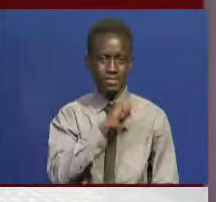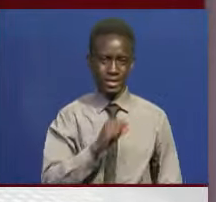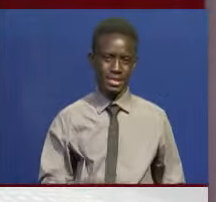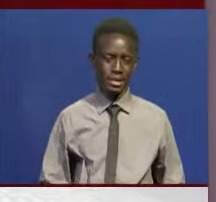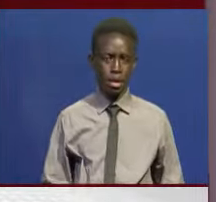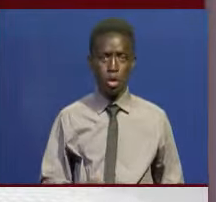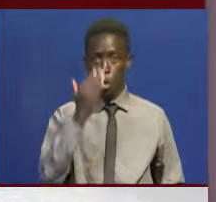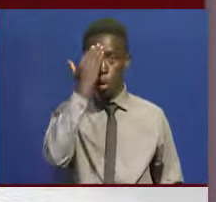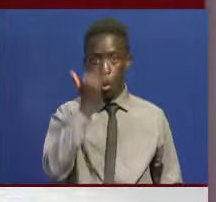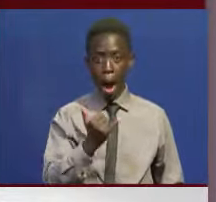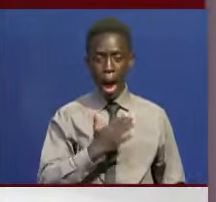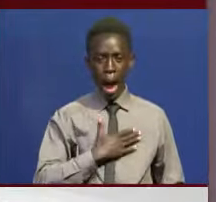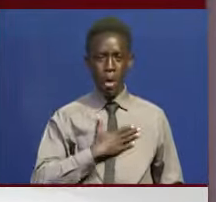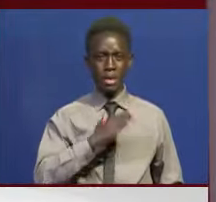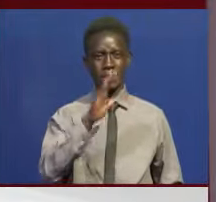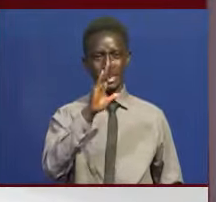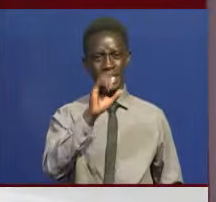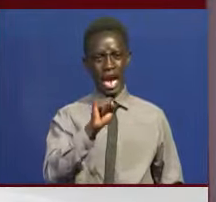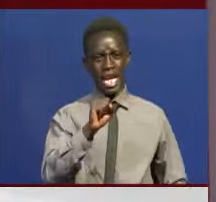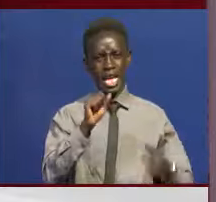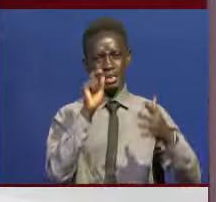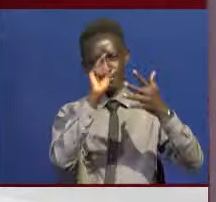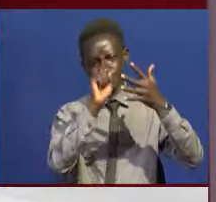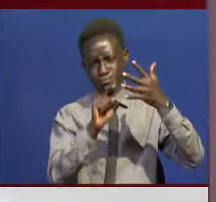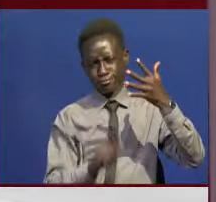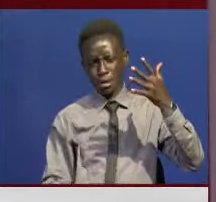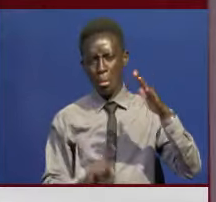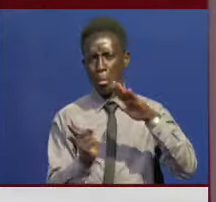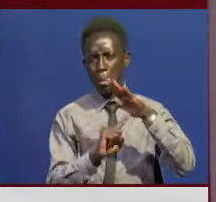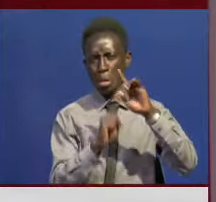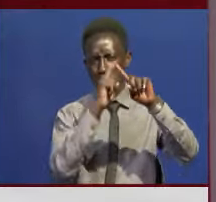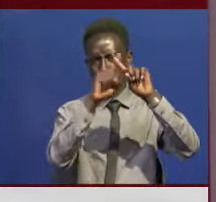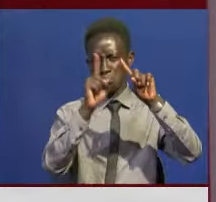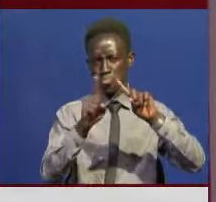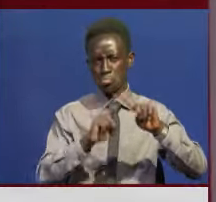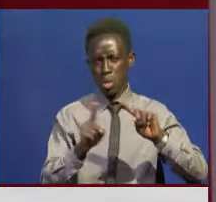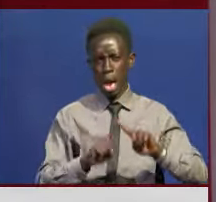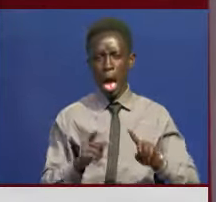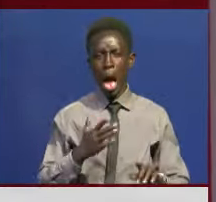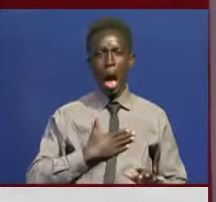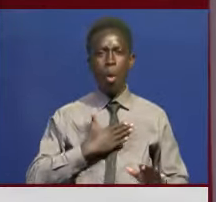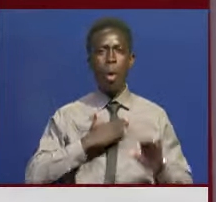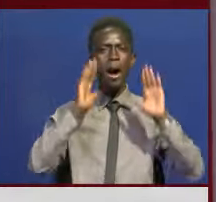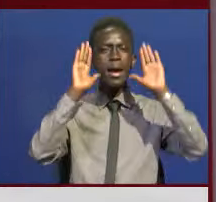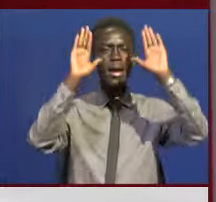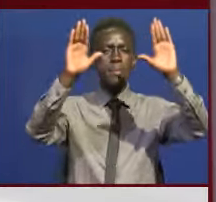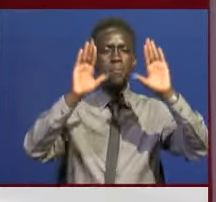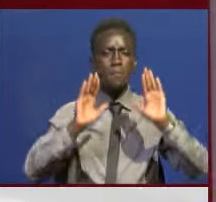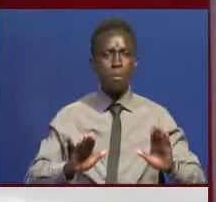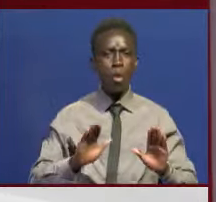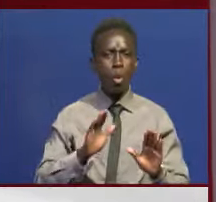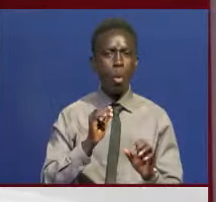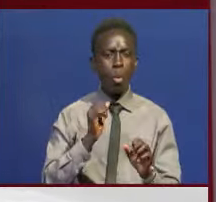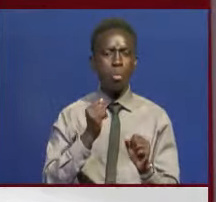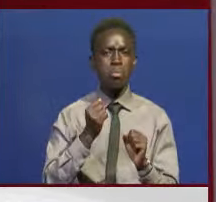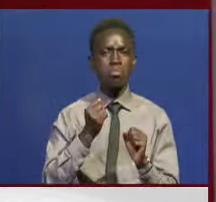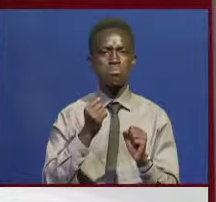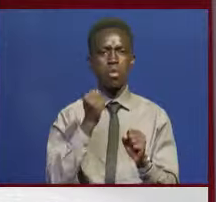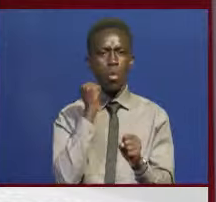mawaziri, kwa ile kazi ya muhimu 5 ambayo tumeweka katika manifesto yetu,